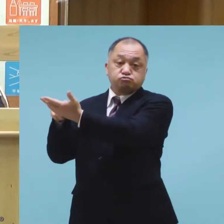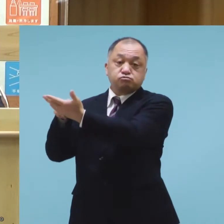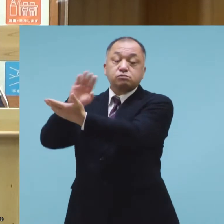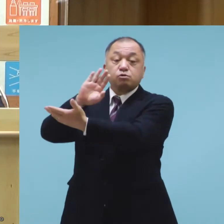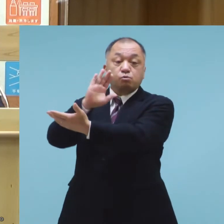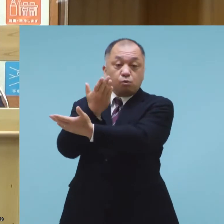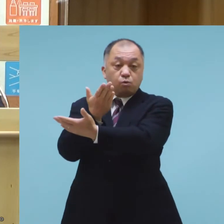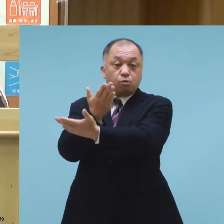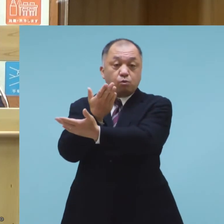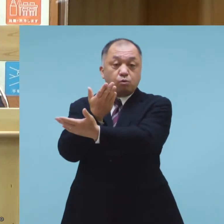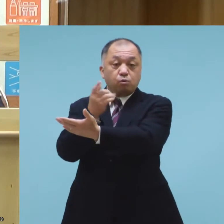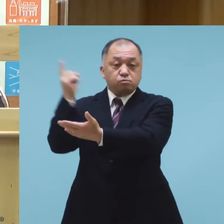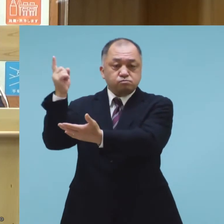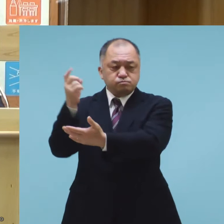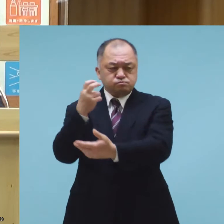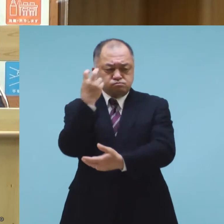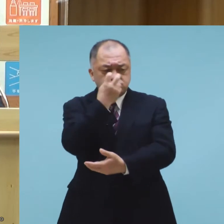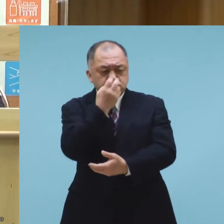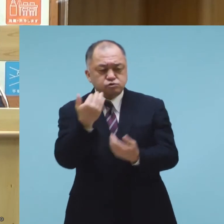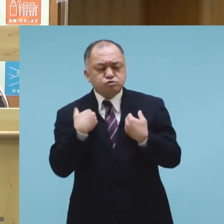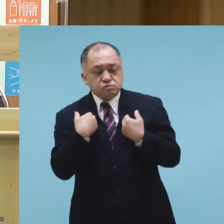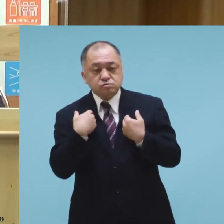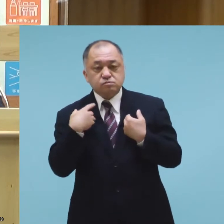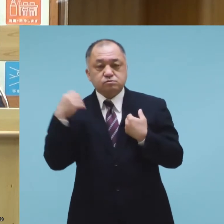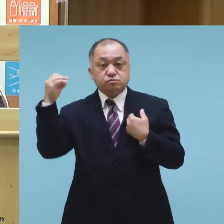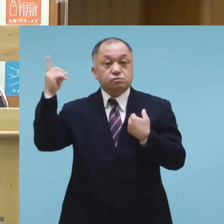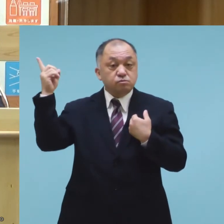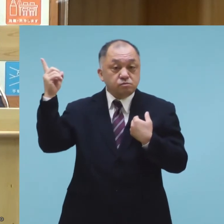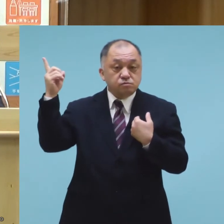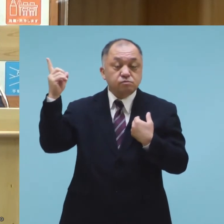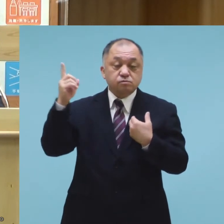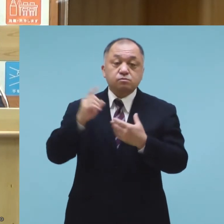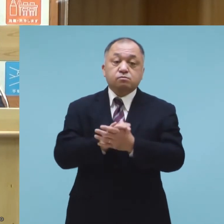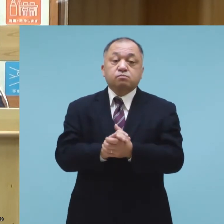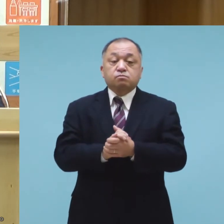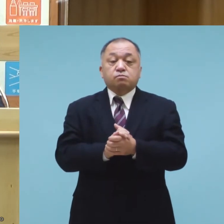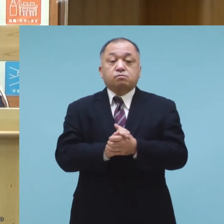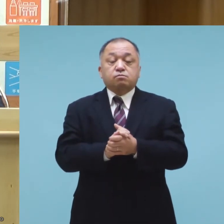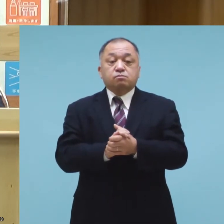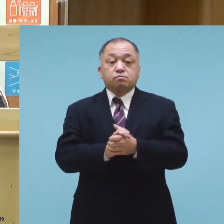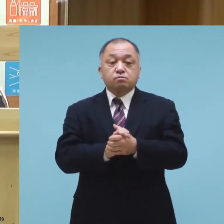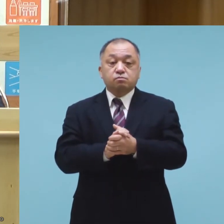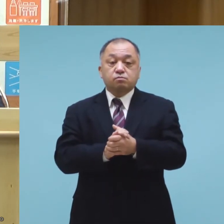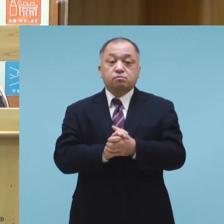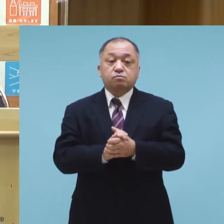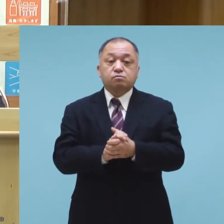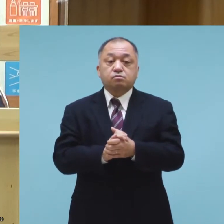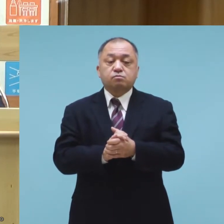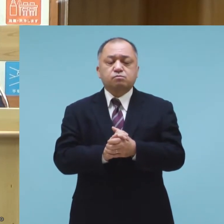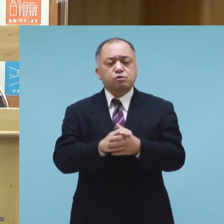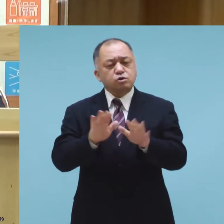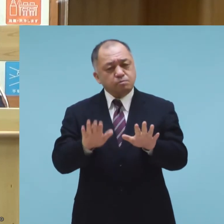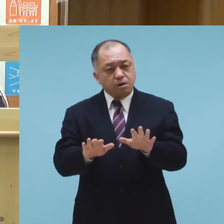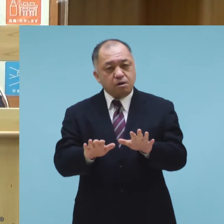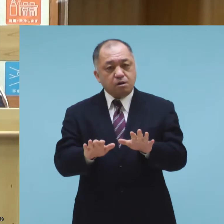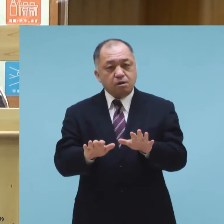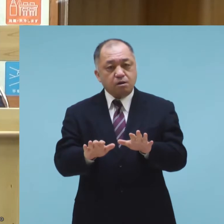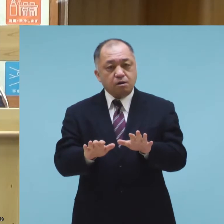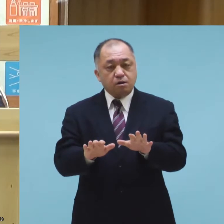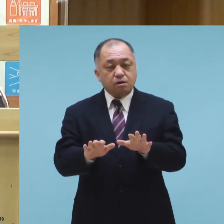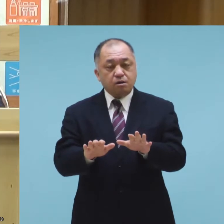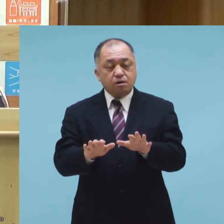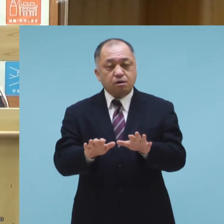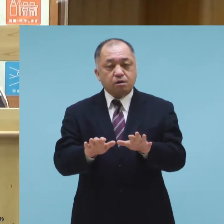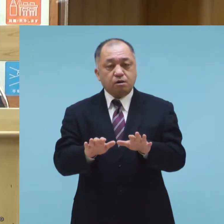推移を、見極めるということで、国としてお話をされていて、ちょっと今日、